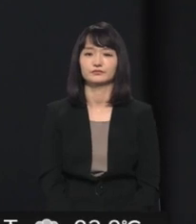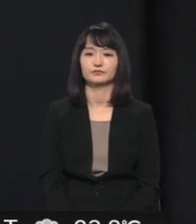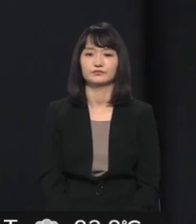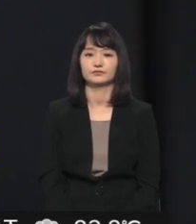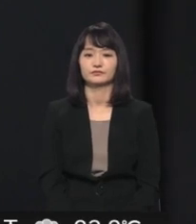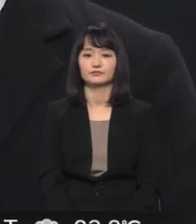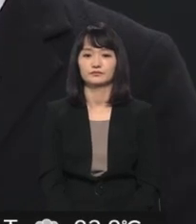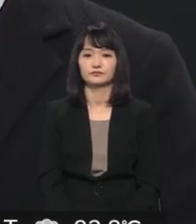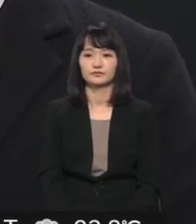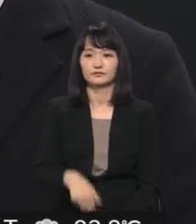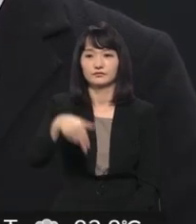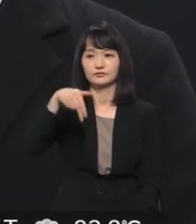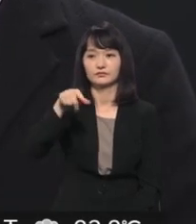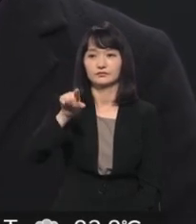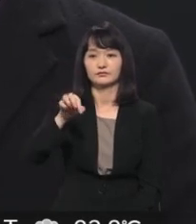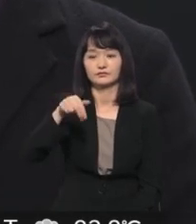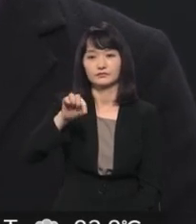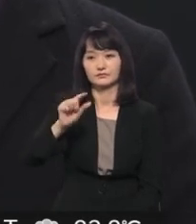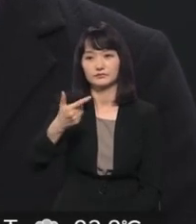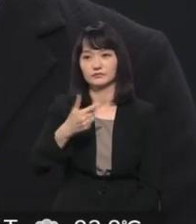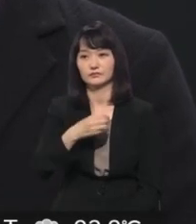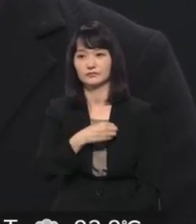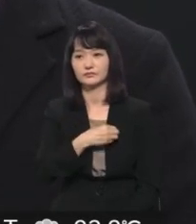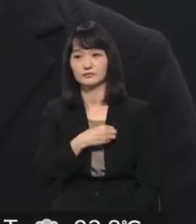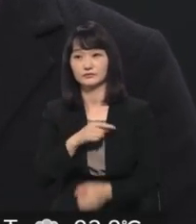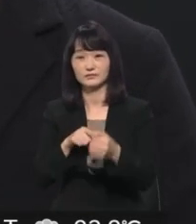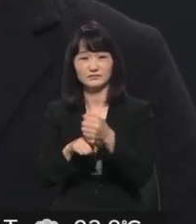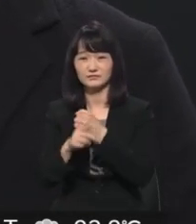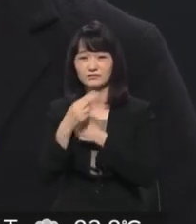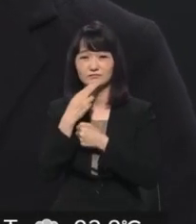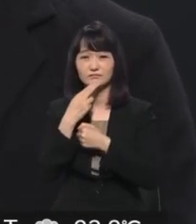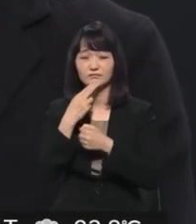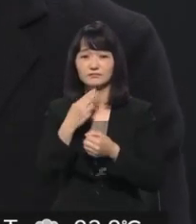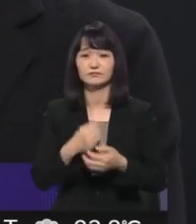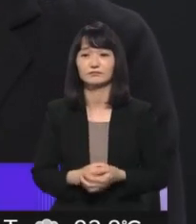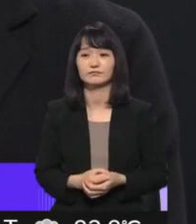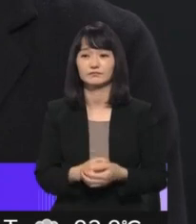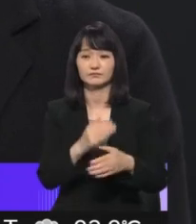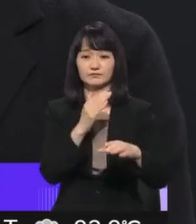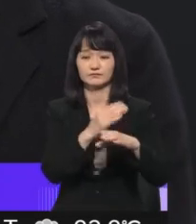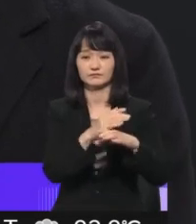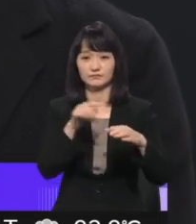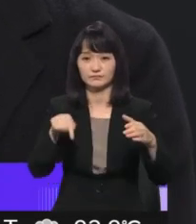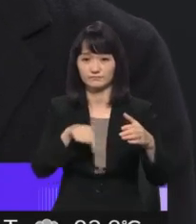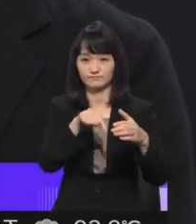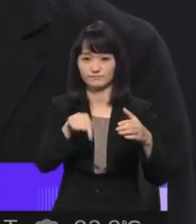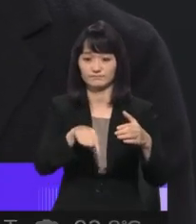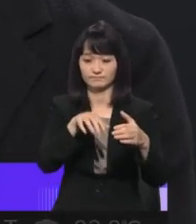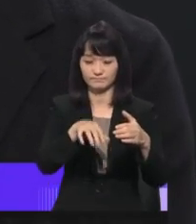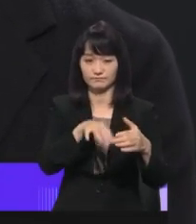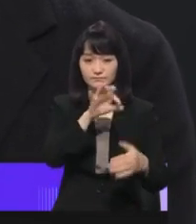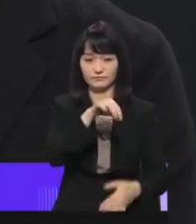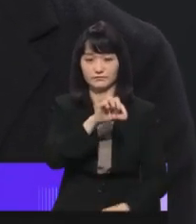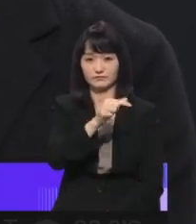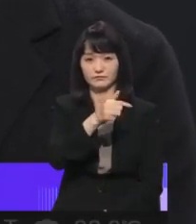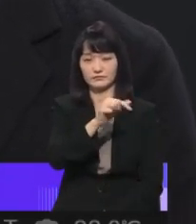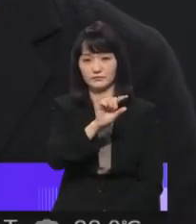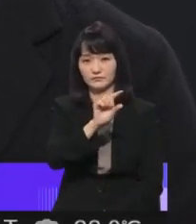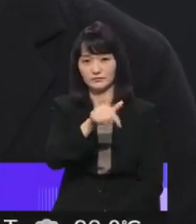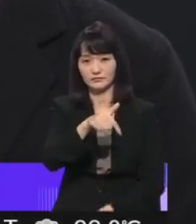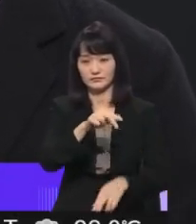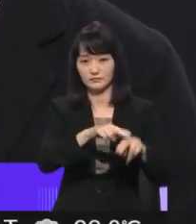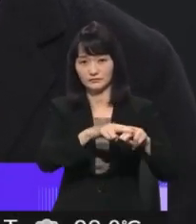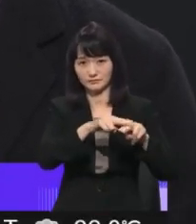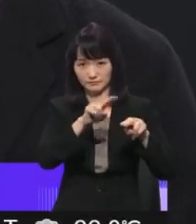의원 얘기한 정해서 하자면 사실 이것 무의미한 얘기죠 왜냐하면 은 당내에서 지금 이제 윤 외관도 2선 후퇴 해야 된다 라는